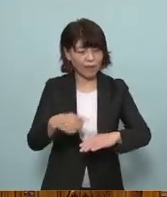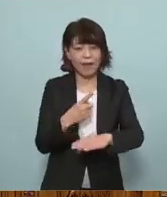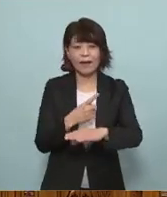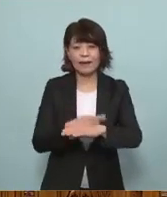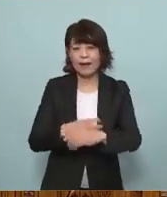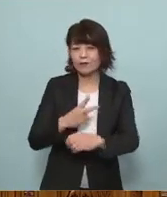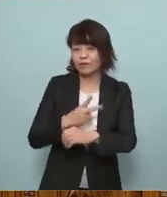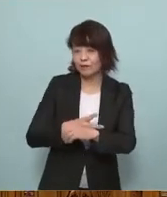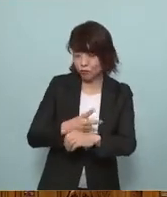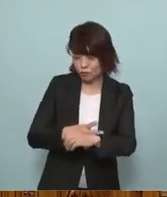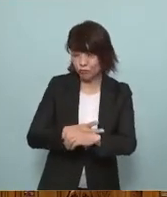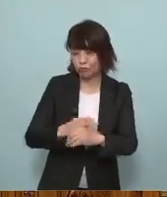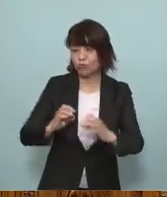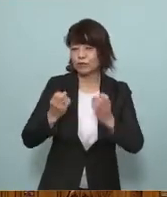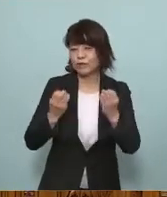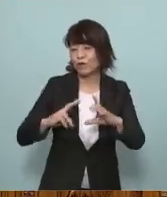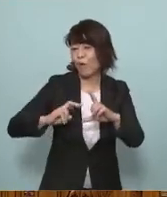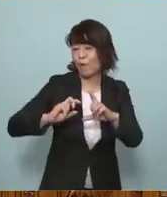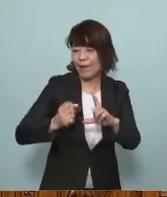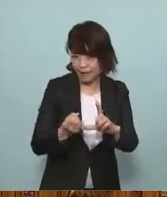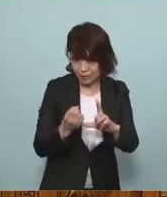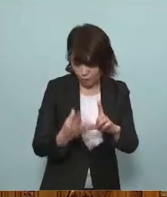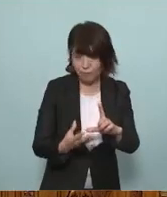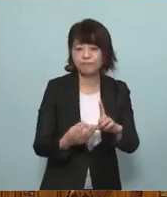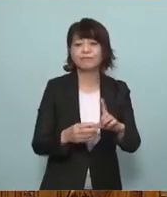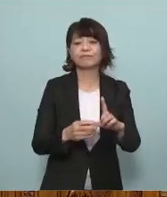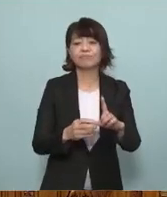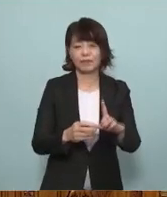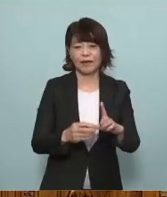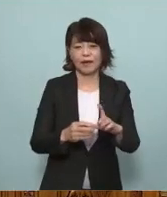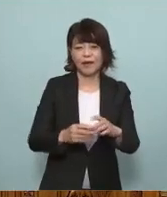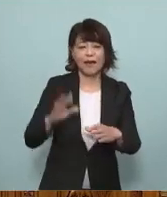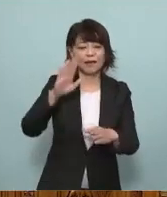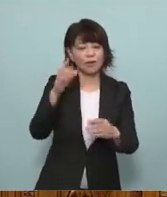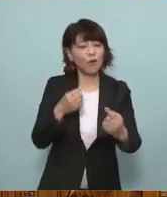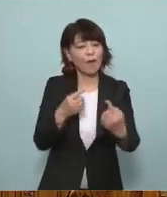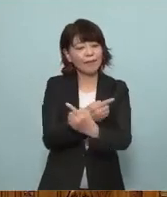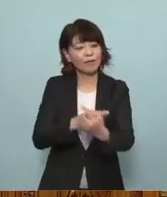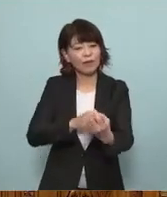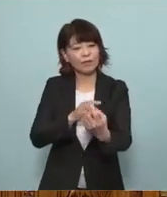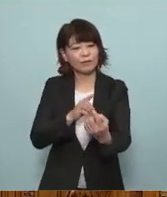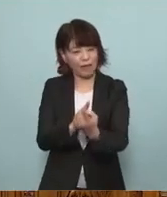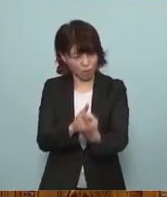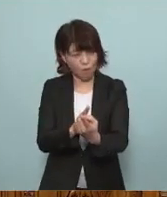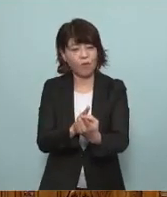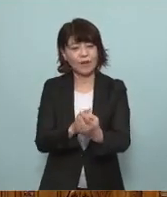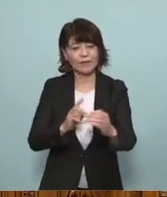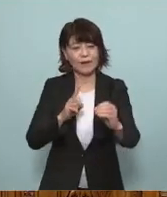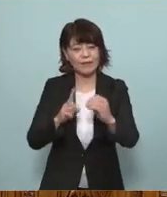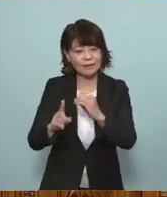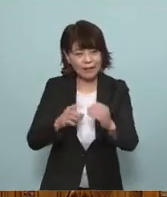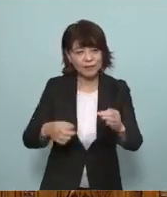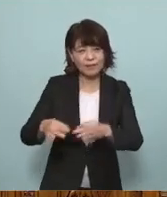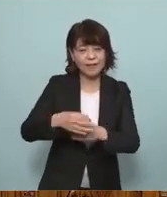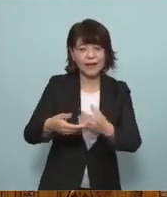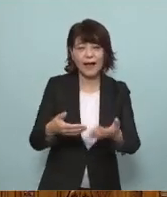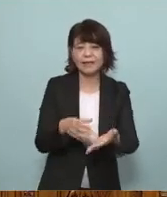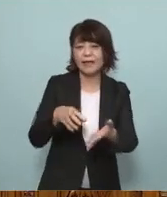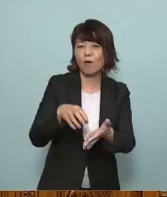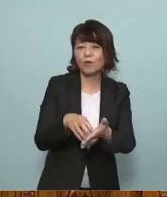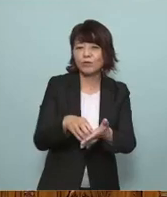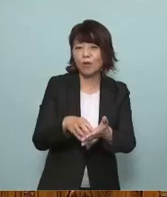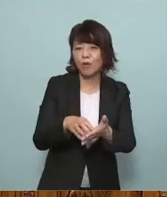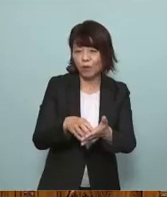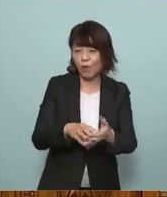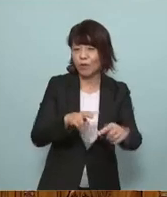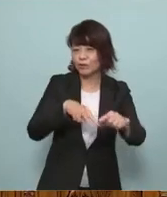ーション、気候変動問題への対応、デジタル、経済安全保障を柱とし、大胆な投資